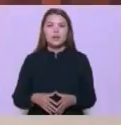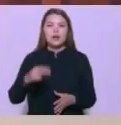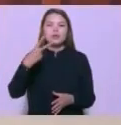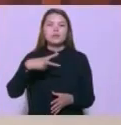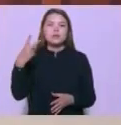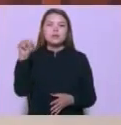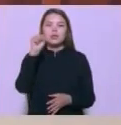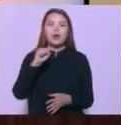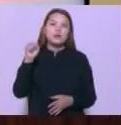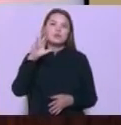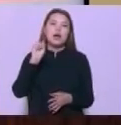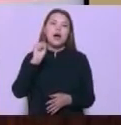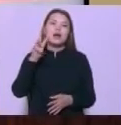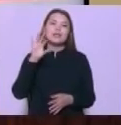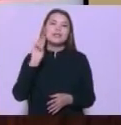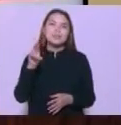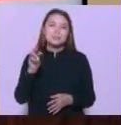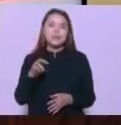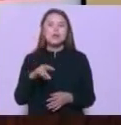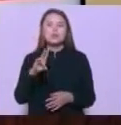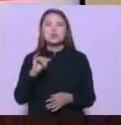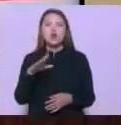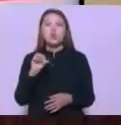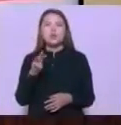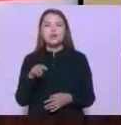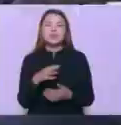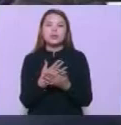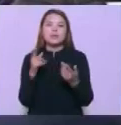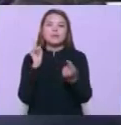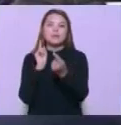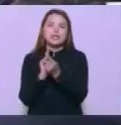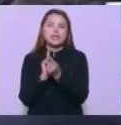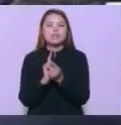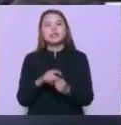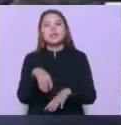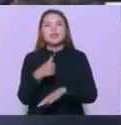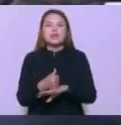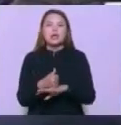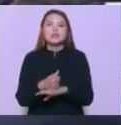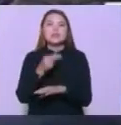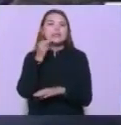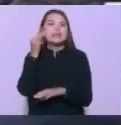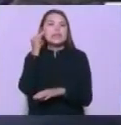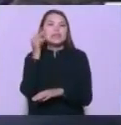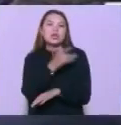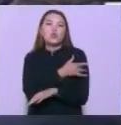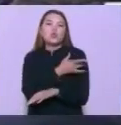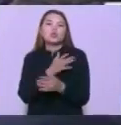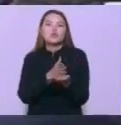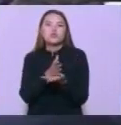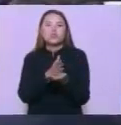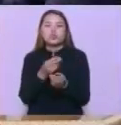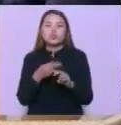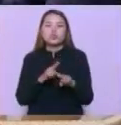22 августа Аким Мангистауской области Нурдаулет Килыбаев встретился с первым руководителем Генерального консульства Китайской Народной Республики в